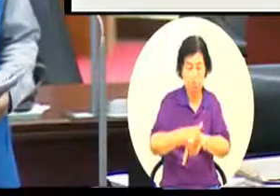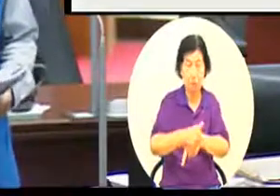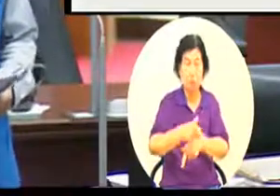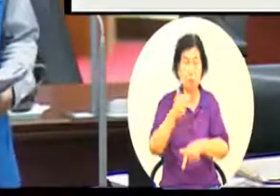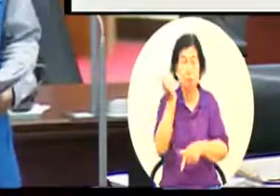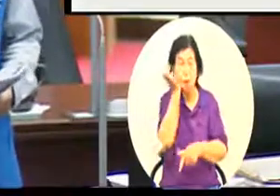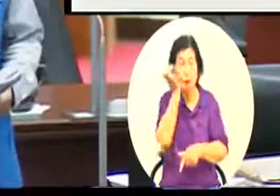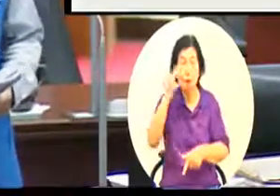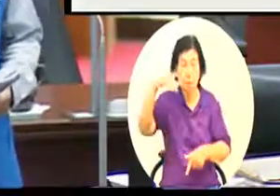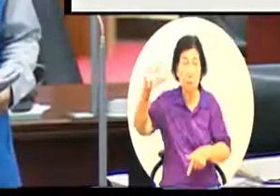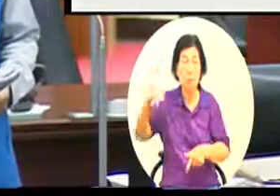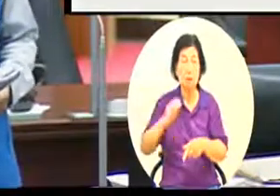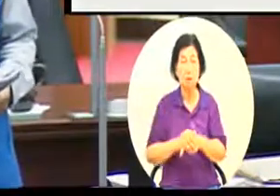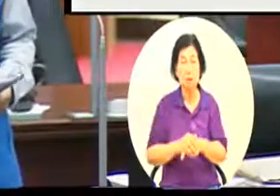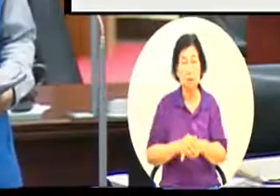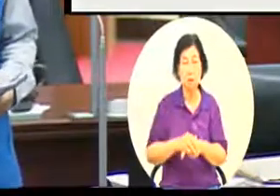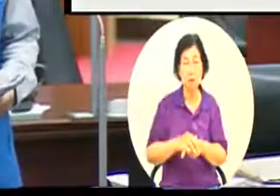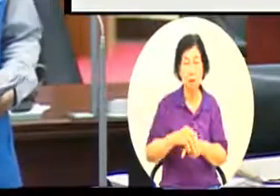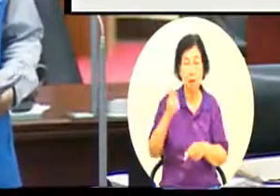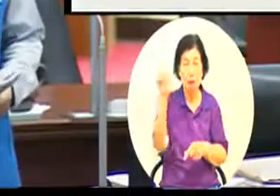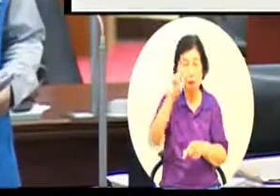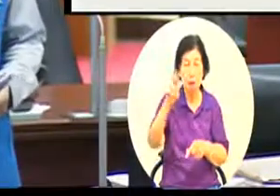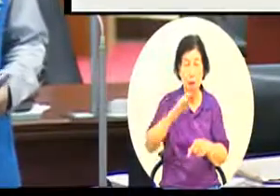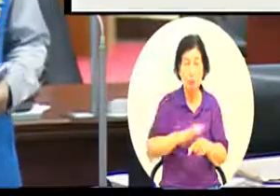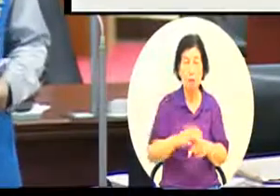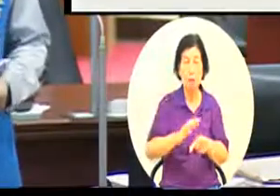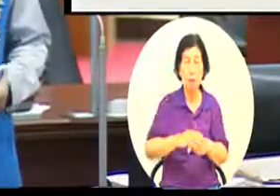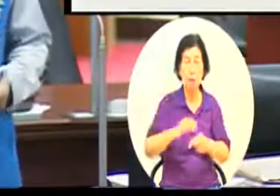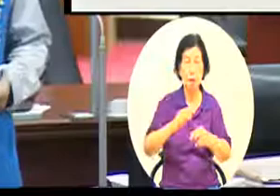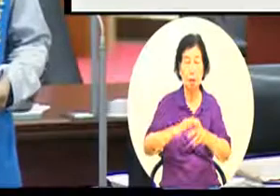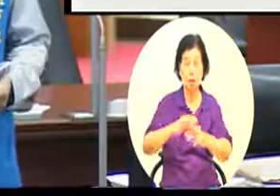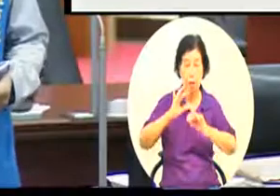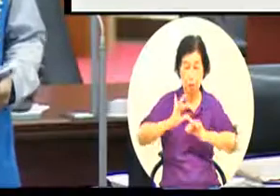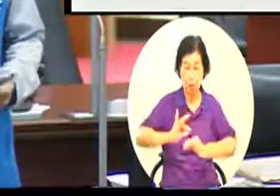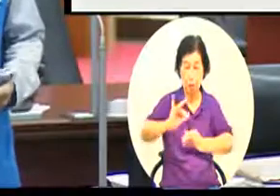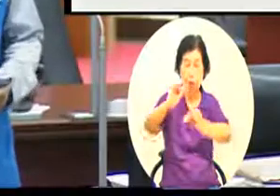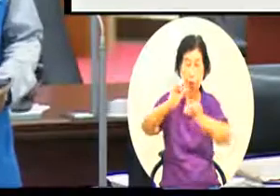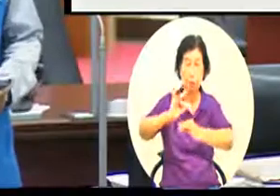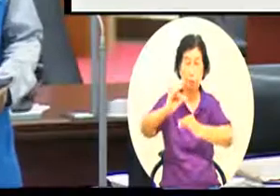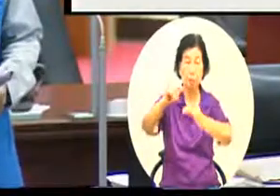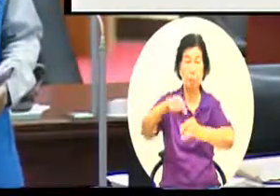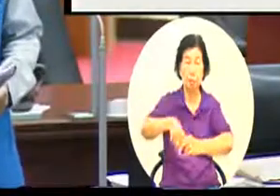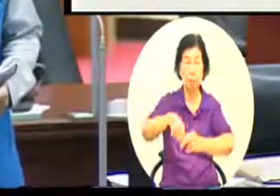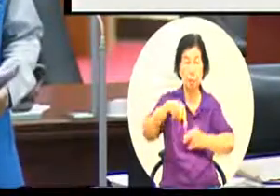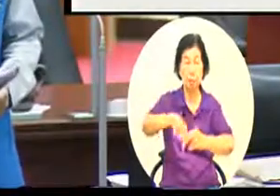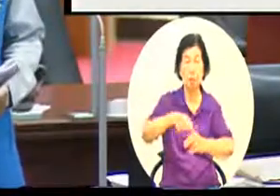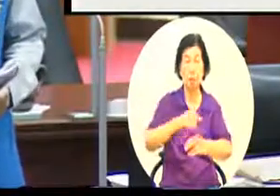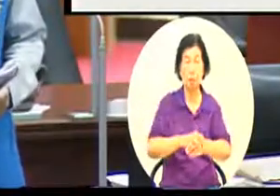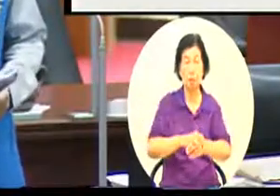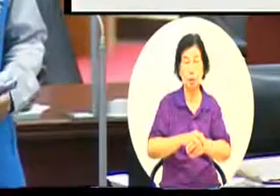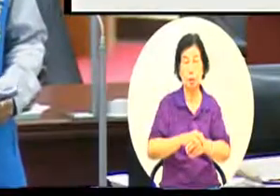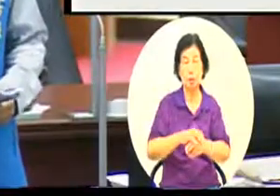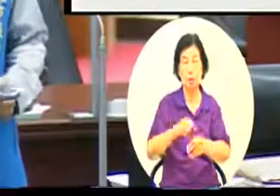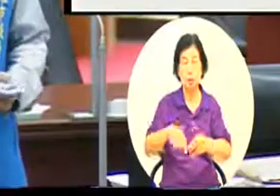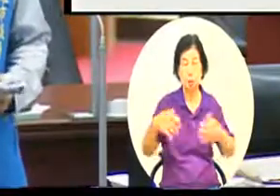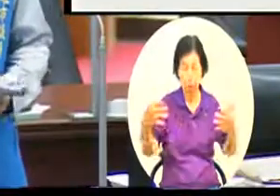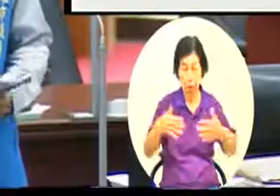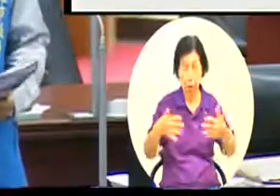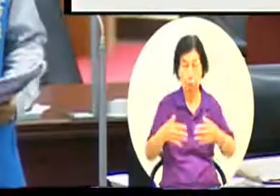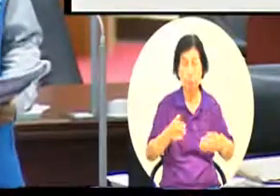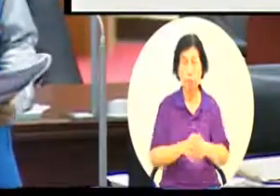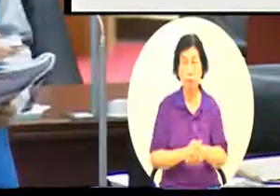题，今天要来跟讨论捷运站内的一个安全问题啊。目前我们高雄捷运共